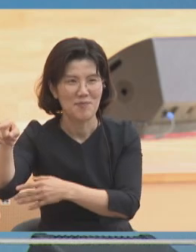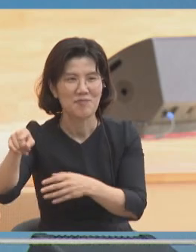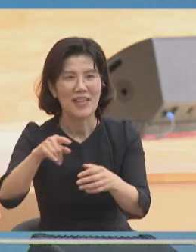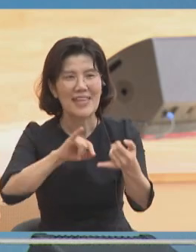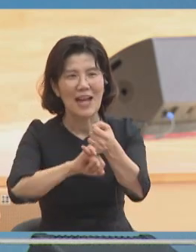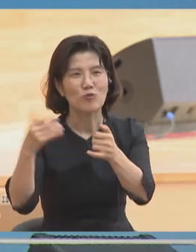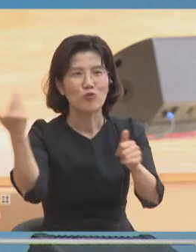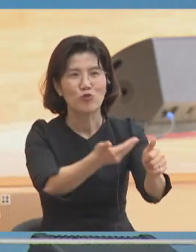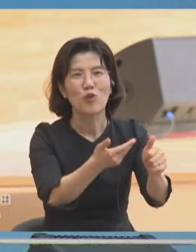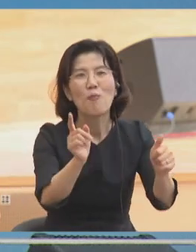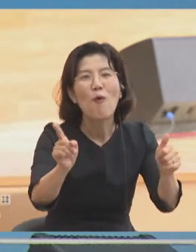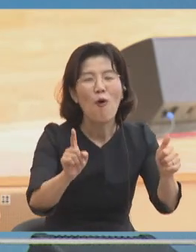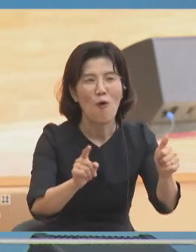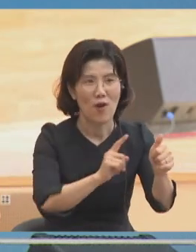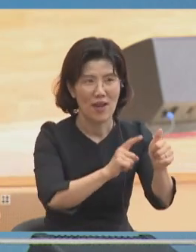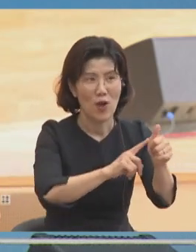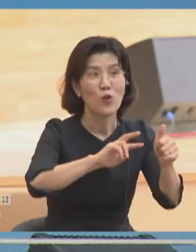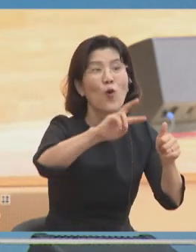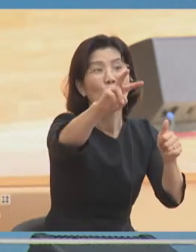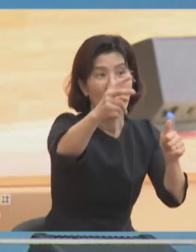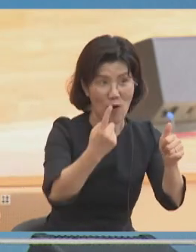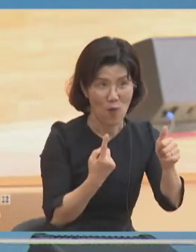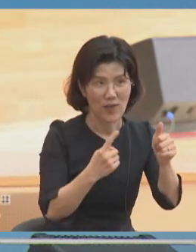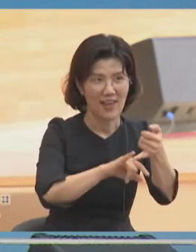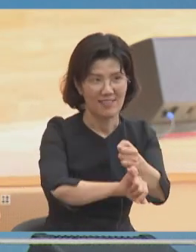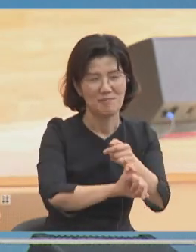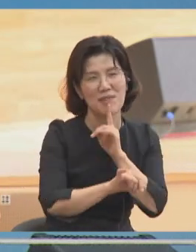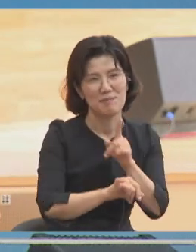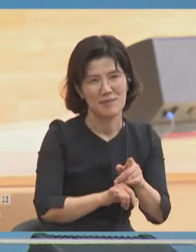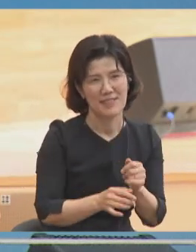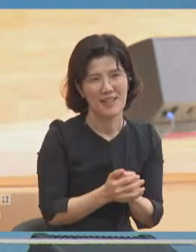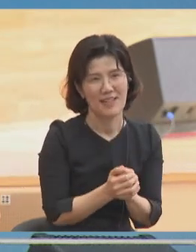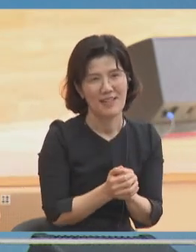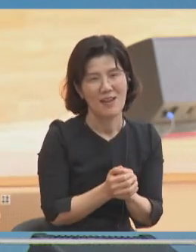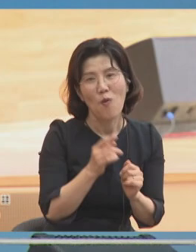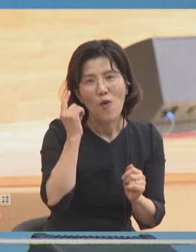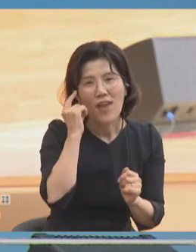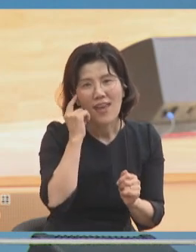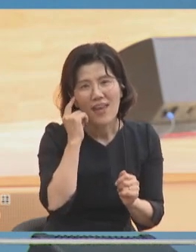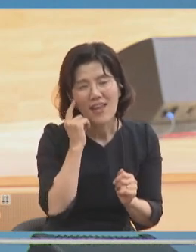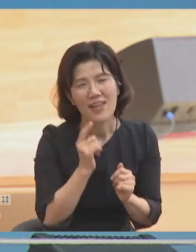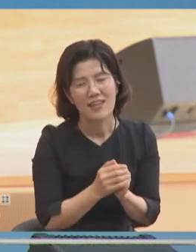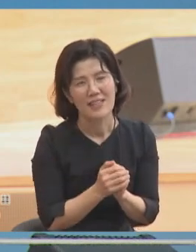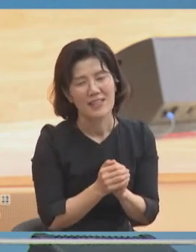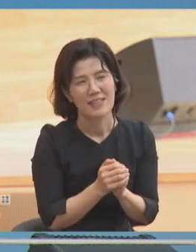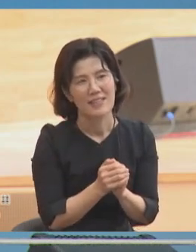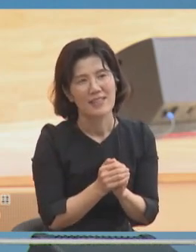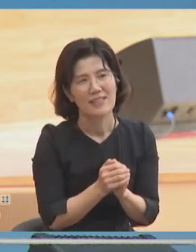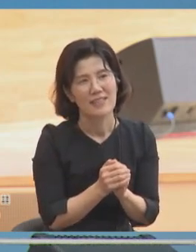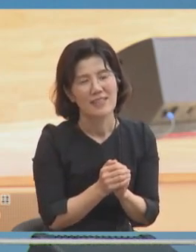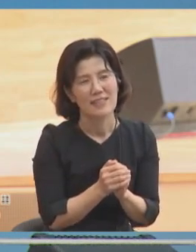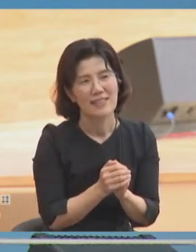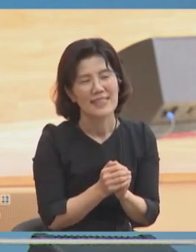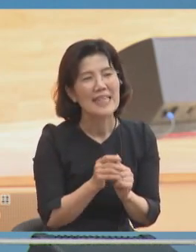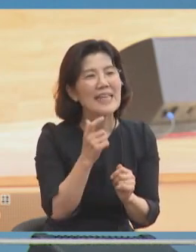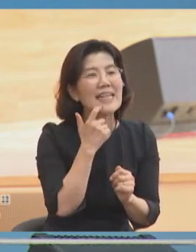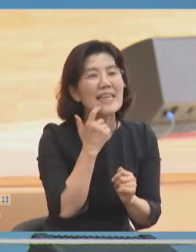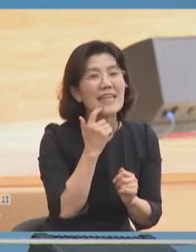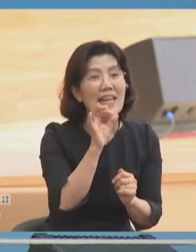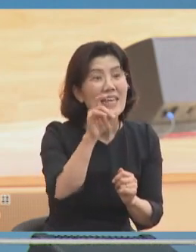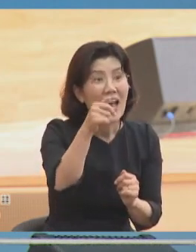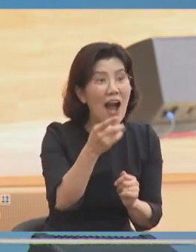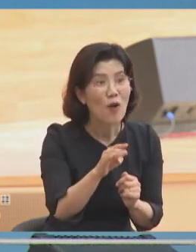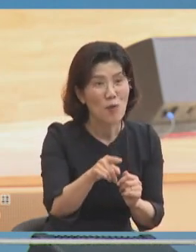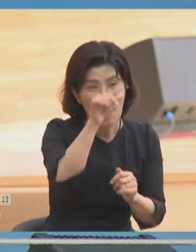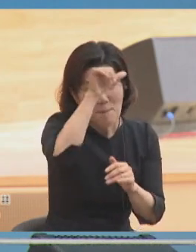약속하셨다 그요 돌아오게 하리라 왜 그럴까요 이런 야곱이